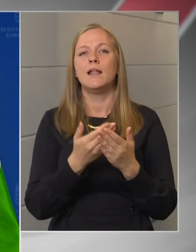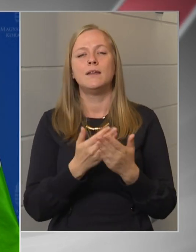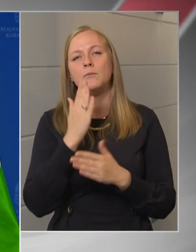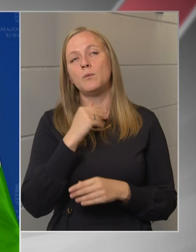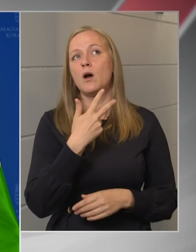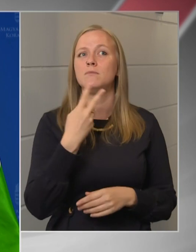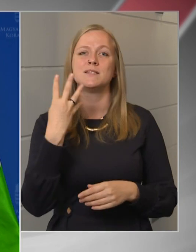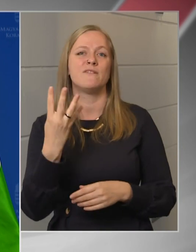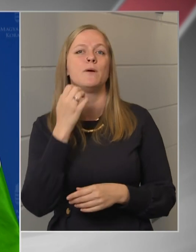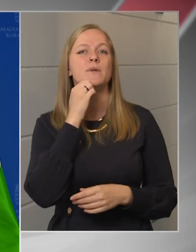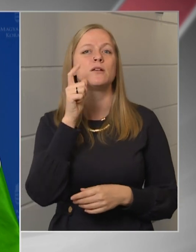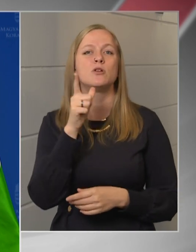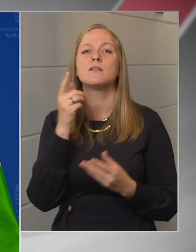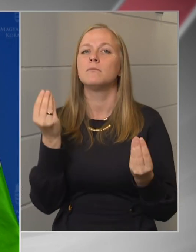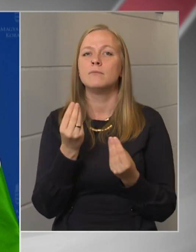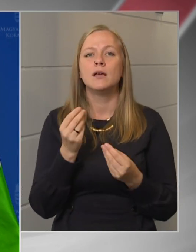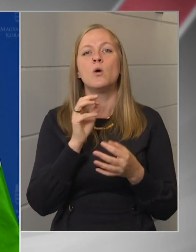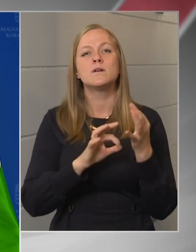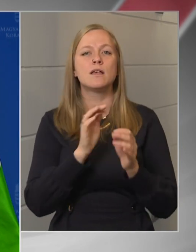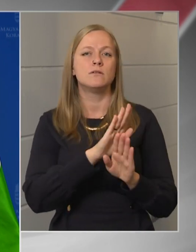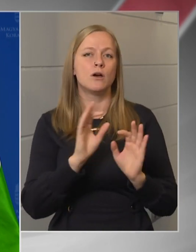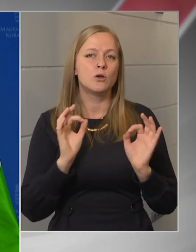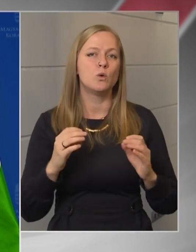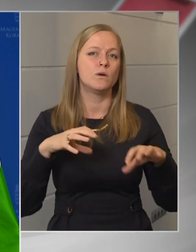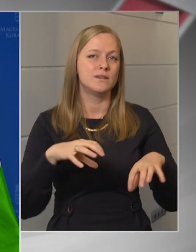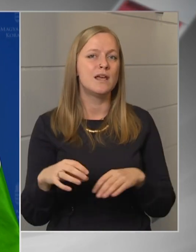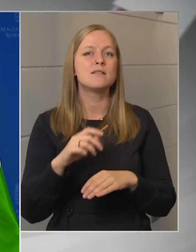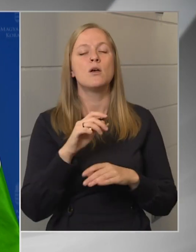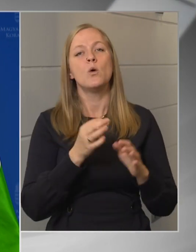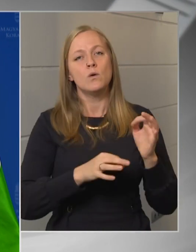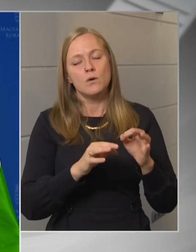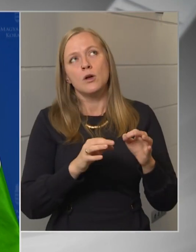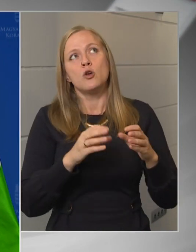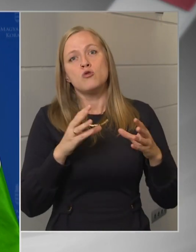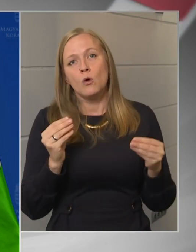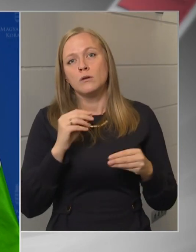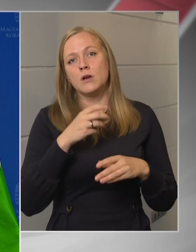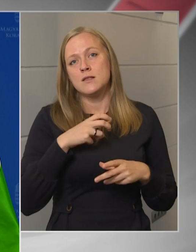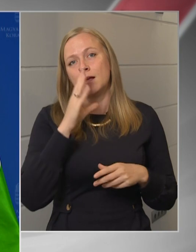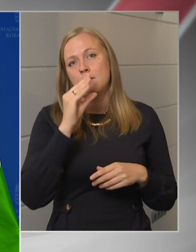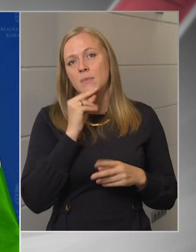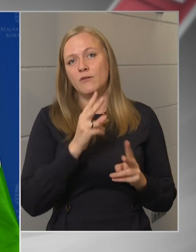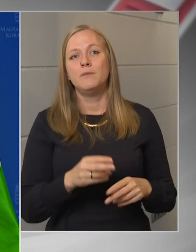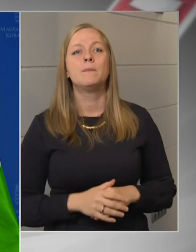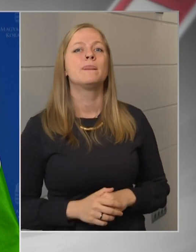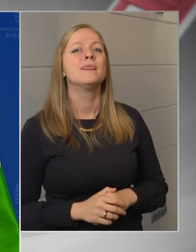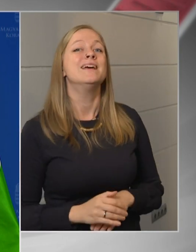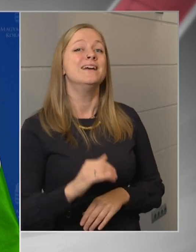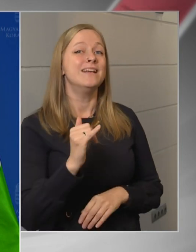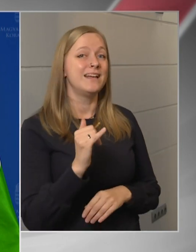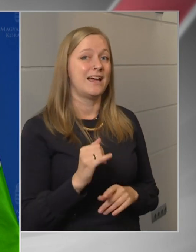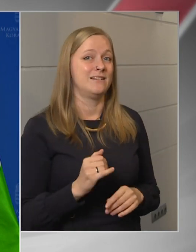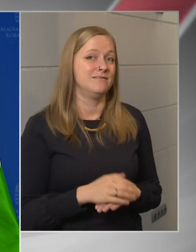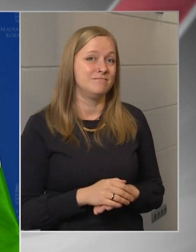30 vagy 40 mészáros lőrinc, mert egy országnak jót tesz, hogyha sok gazdag ember van, nagyjából szó szerint ez így. Világos, csak a mészáros lőrinc meggazdagodása mellett,